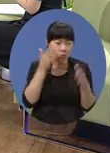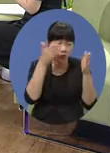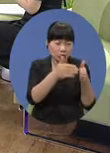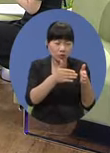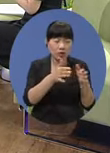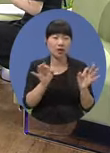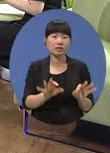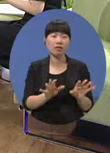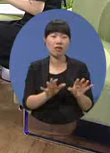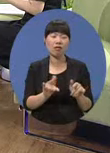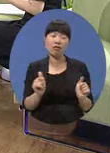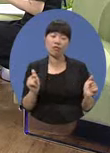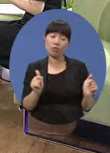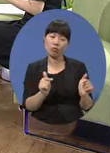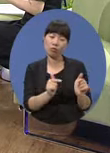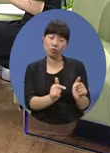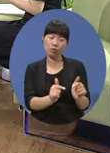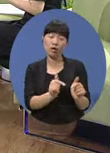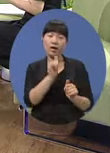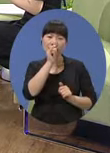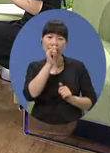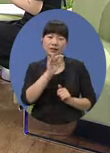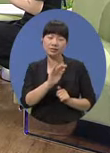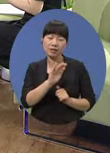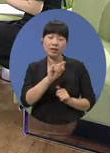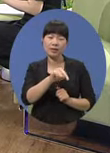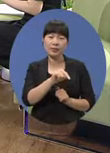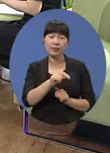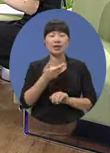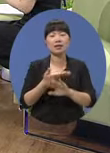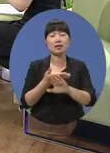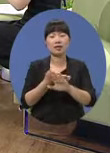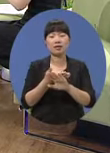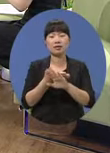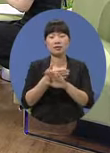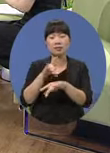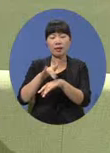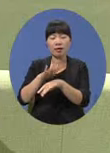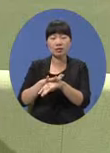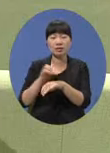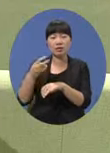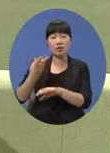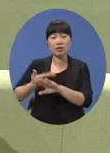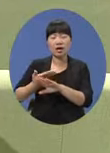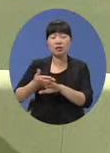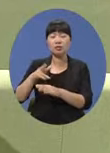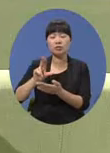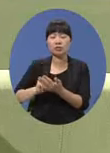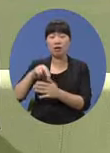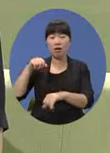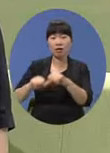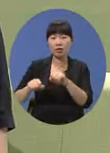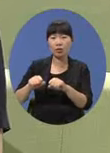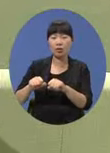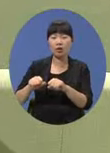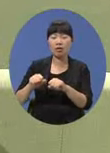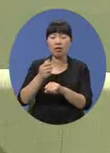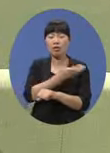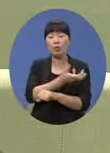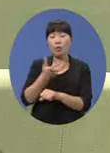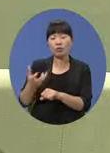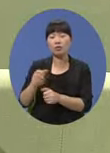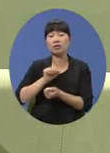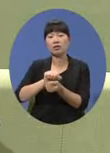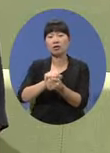그거는 일시적으로 좀 소강 상태에 갈수 있지만 그것은 또 다른 버릇이나 다른 문제 행동으로 이것이